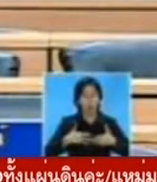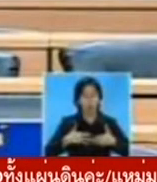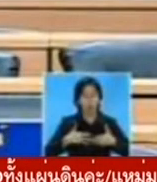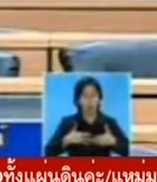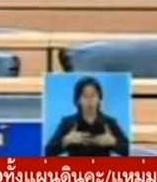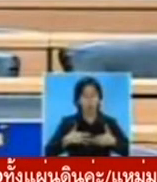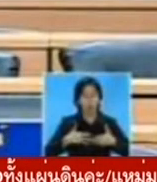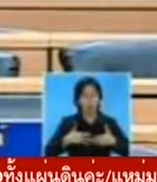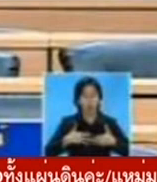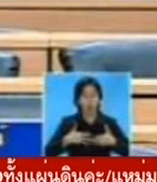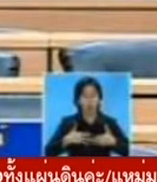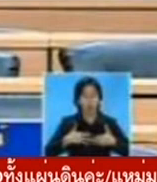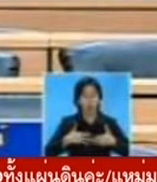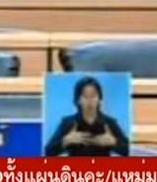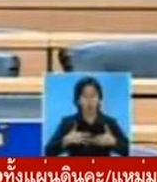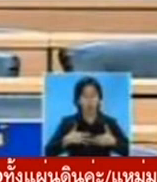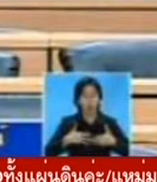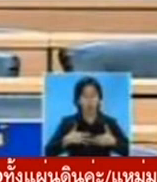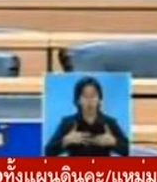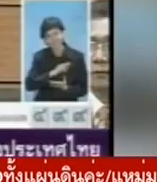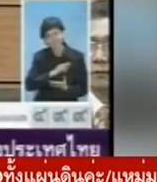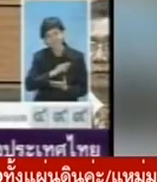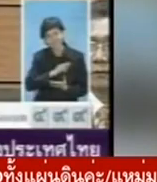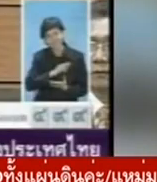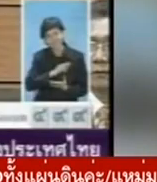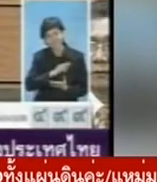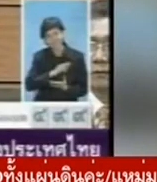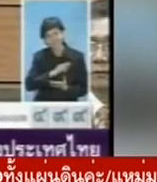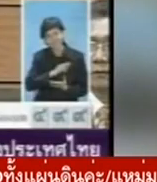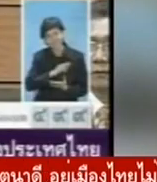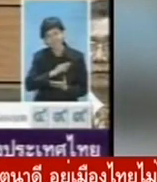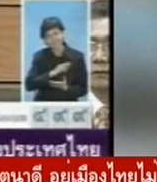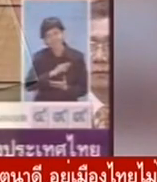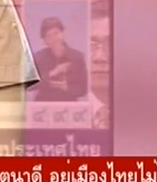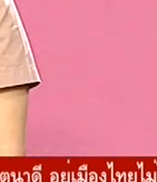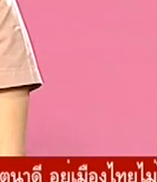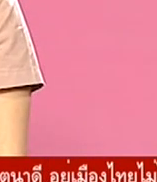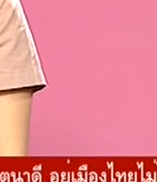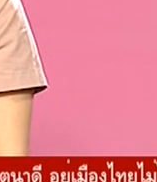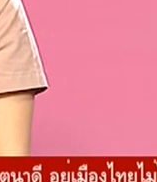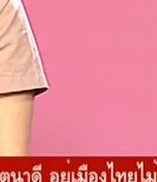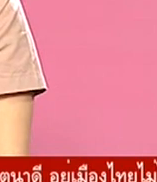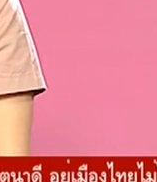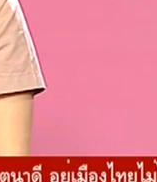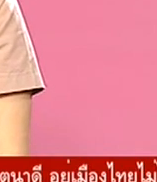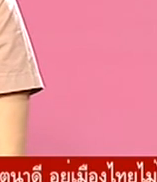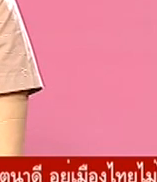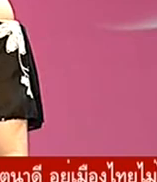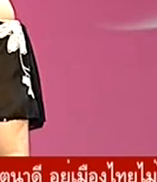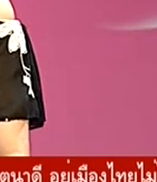คือแค่โวยแค่อ่านอย่างนี้ยังเอามาเป็นประเด็น ใช่ไ หมคะไปประเด็นที่สองนะพี่ปอย ได้แล้วเดี๋ยวพอประเด็นที่บอกว่